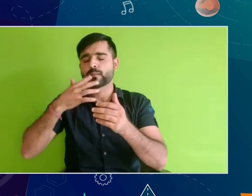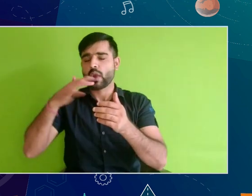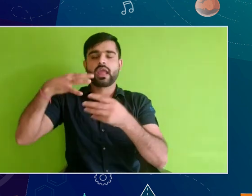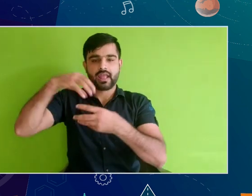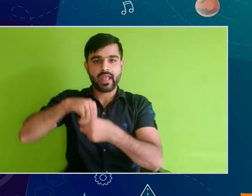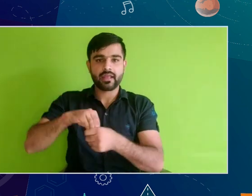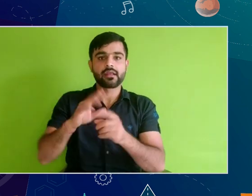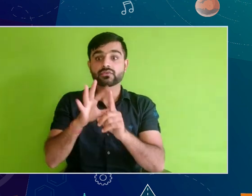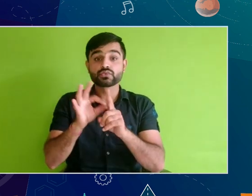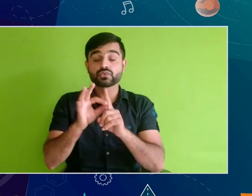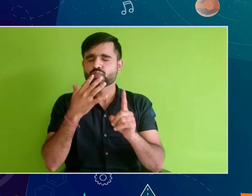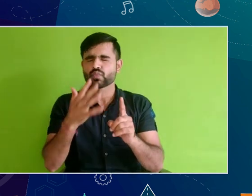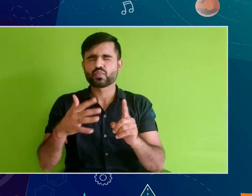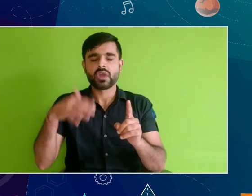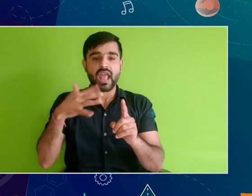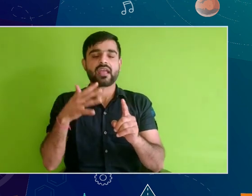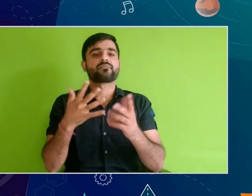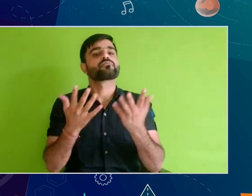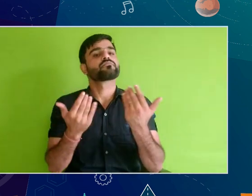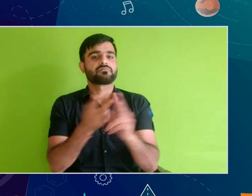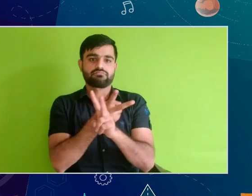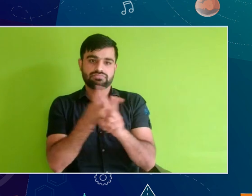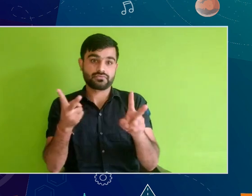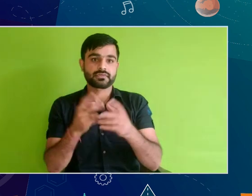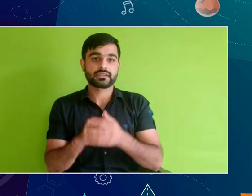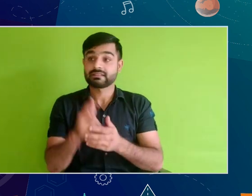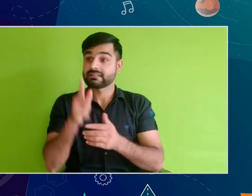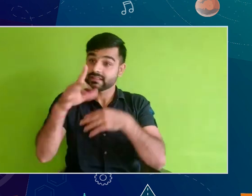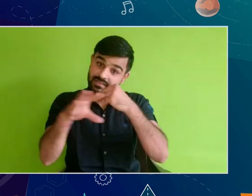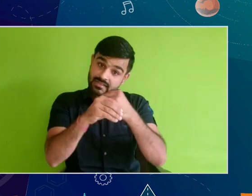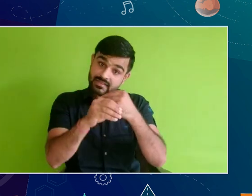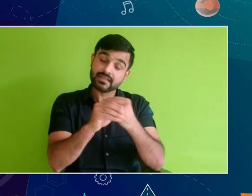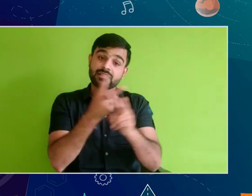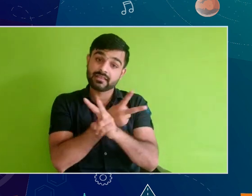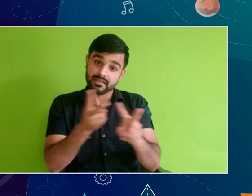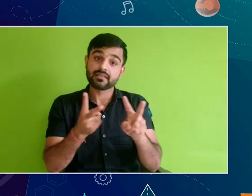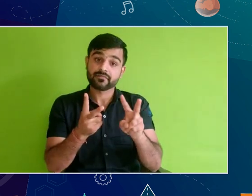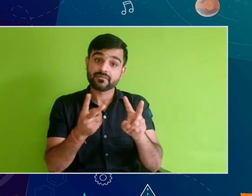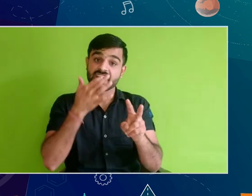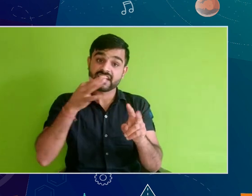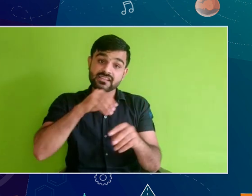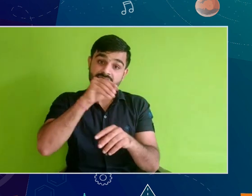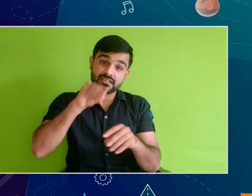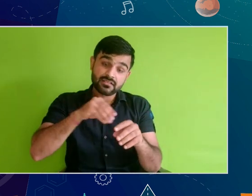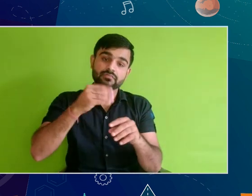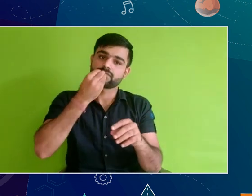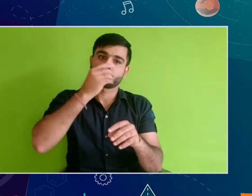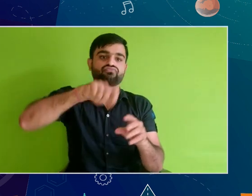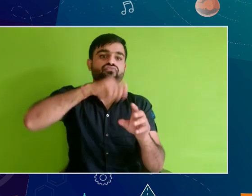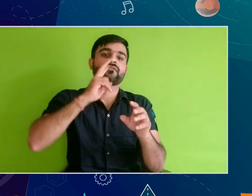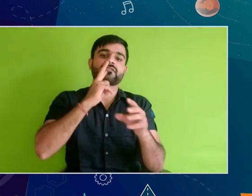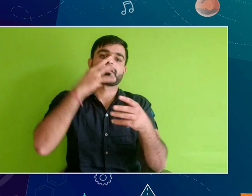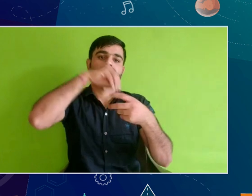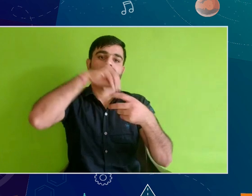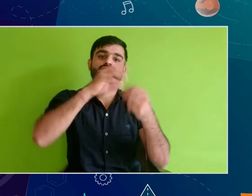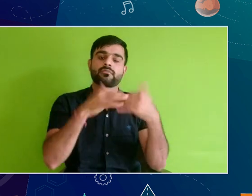डिश कड़वी भी हो जाती है। सो ही एडेड दिस पेस्ट एंड सम सॉल्ट टू द कुकिंग वेजिटेबल्स सो दैट it